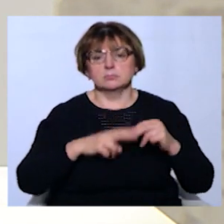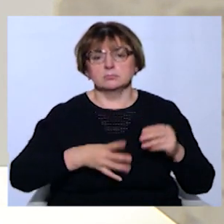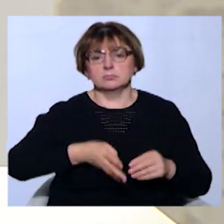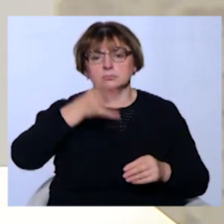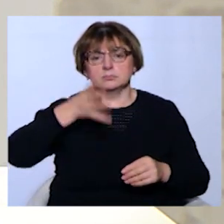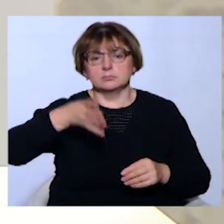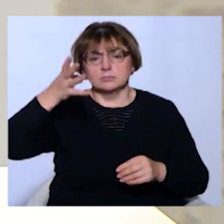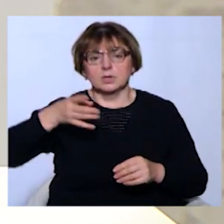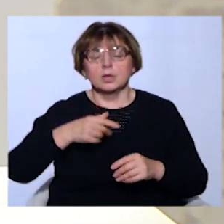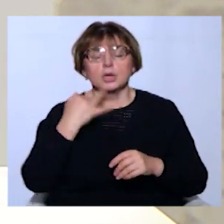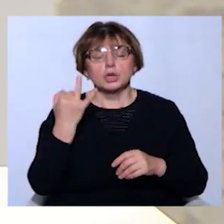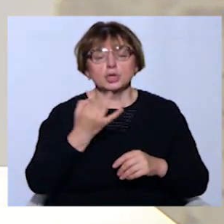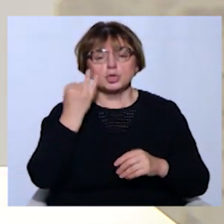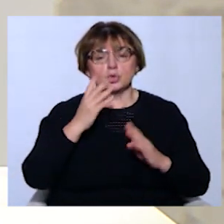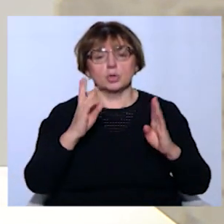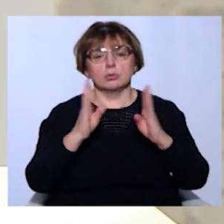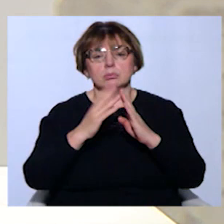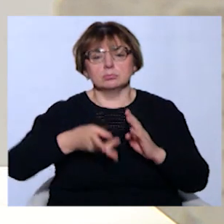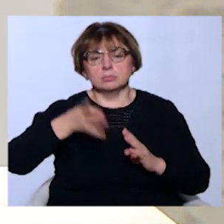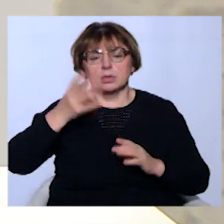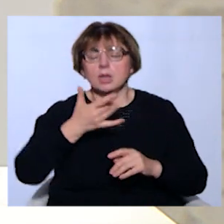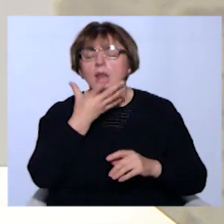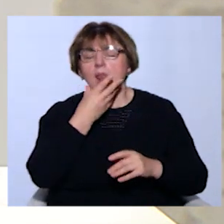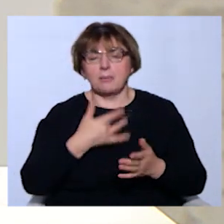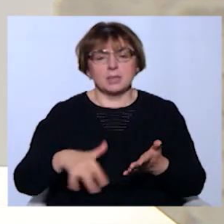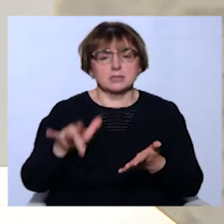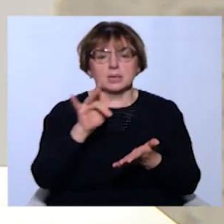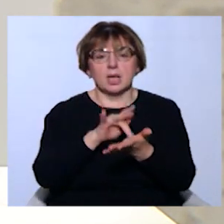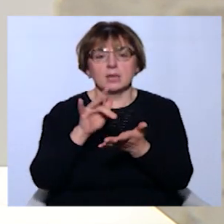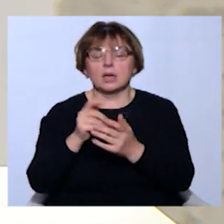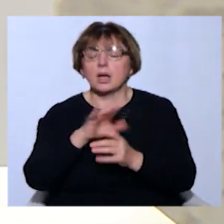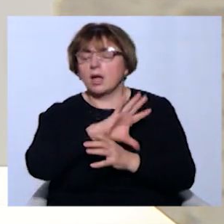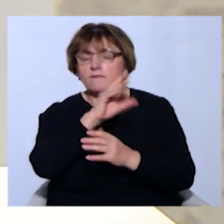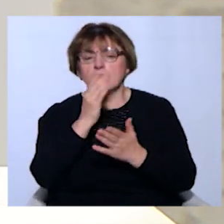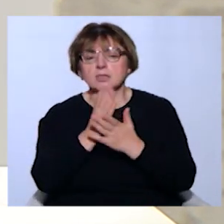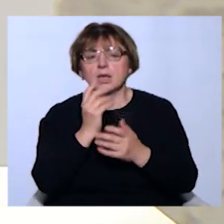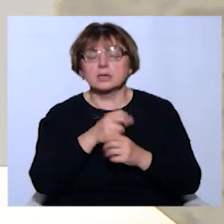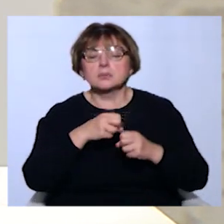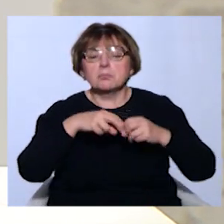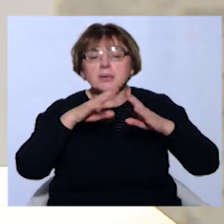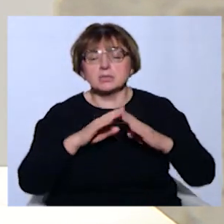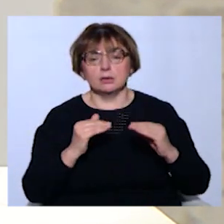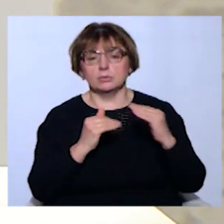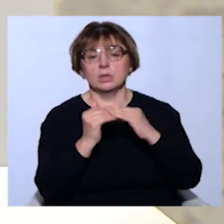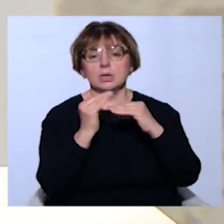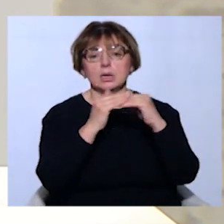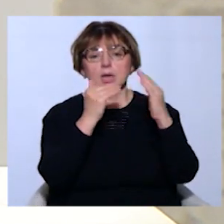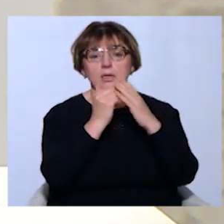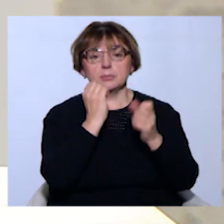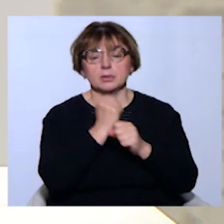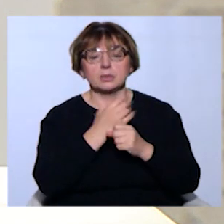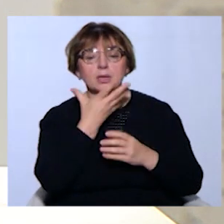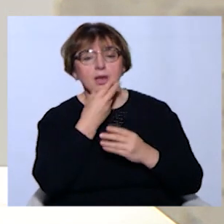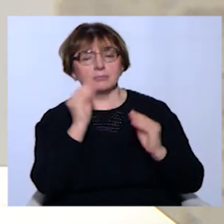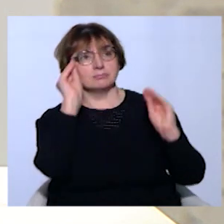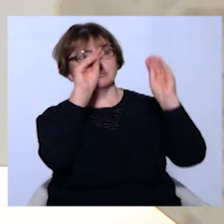ბევრი ისტორიული შენობა, ულამაზესი ქალაქები, ყველა ესენი აგებული არიან ქანებით ძირითადად და დამშენებული